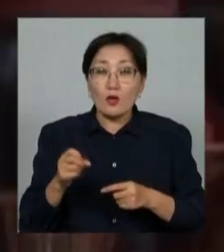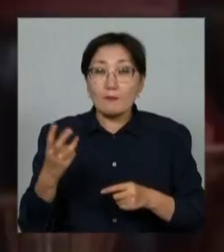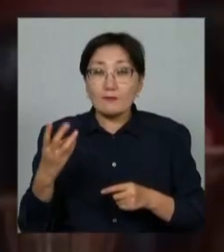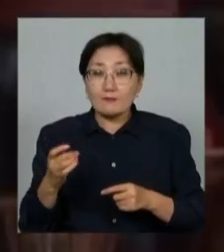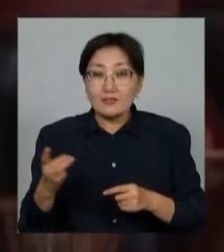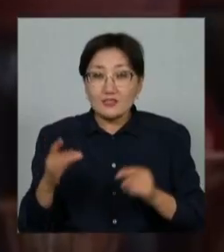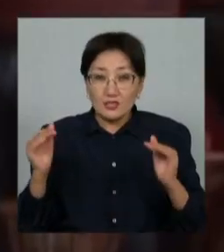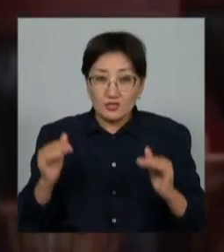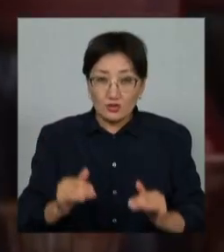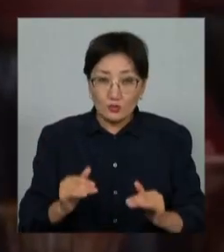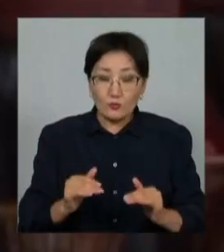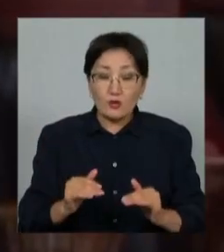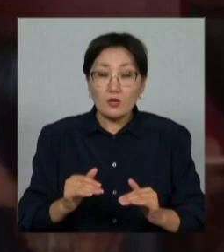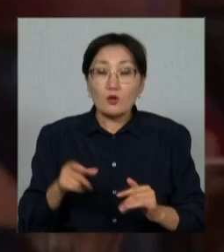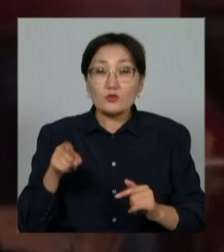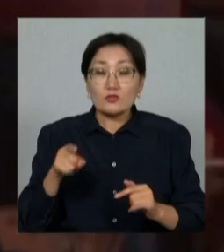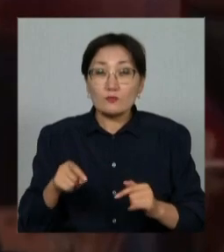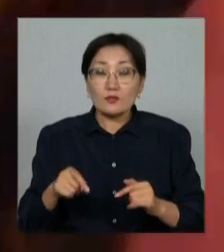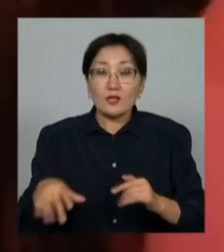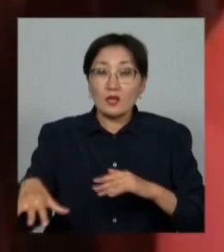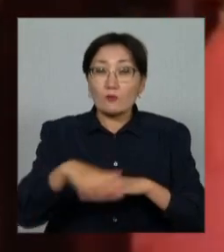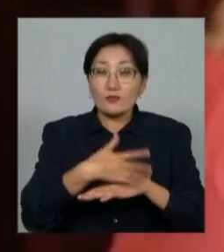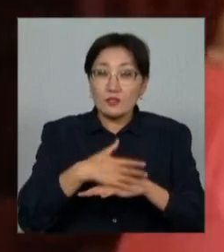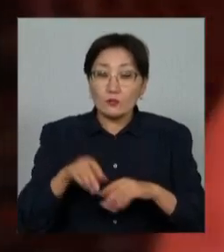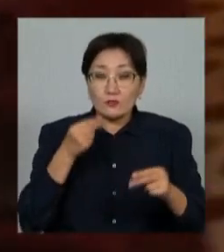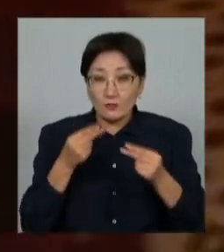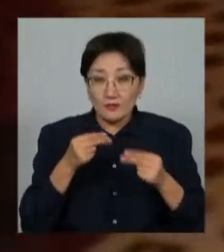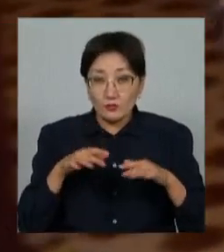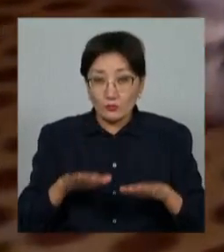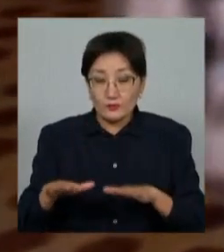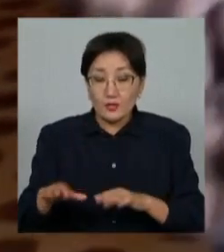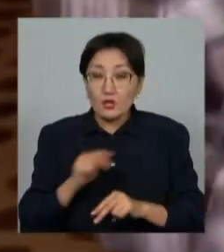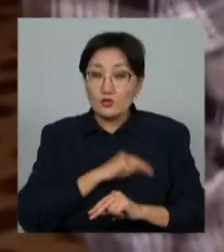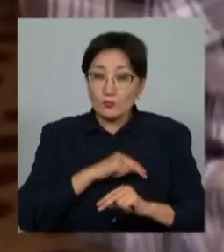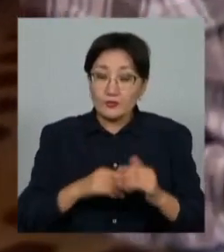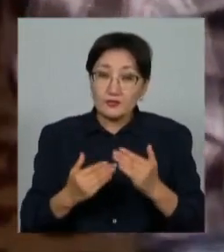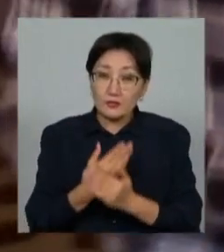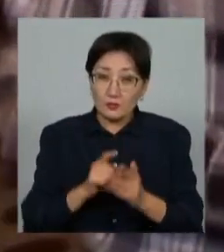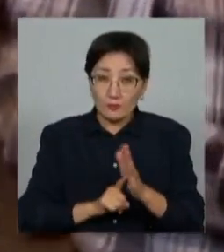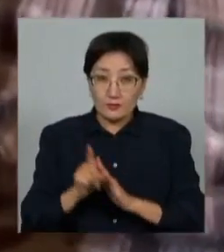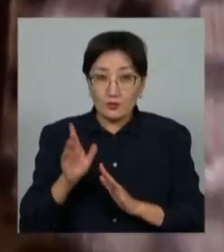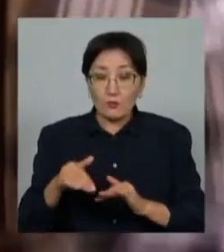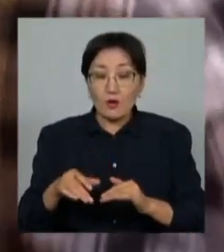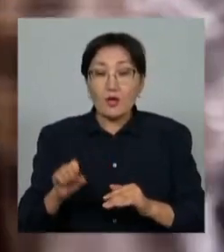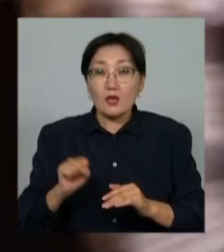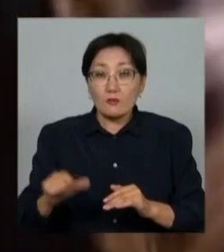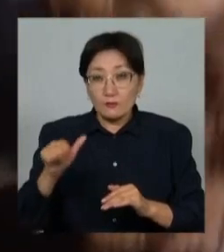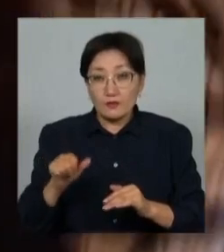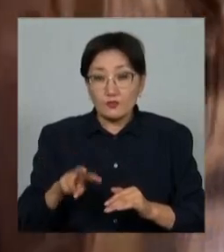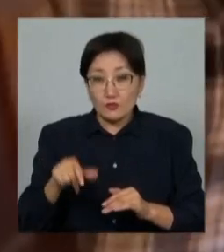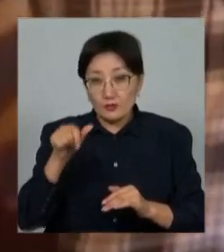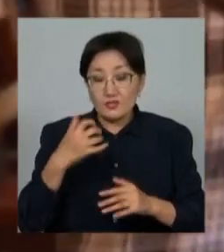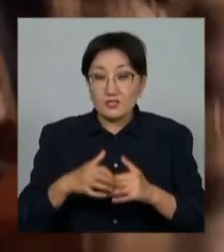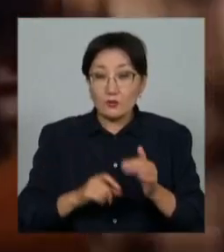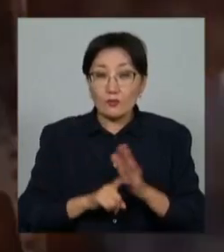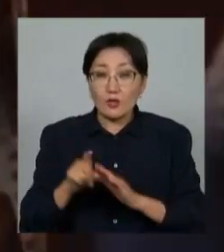біршама азайыпты. Енді ондағы ашық аспан астындағы тамақтану орындары жұмысын қайта бастамақ. Шілденің ортасынан бастап